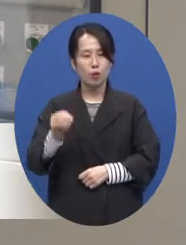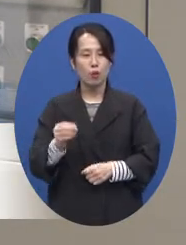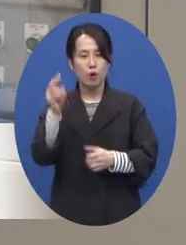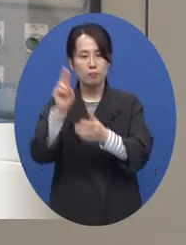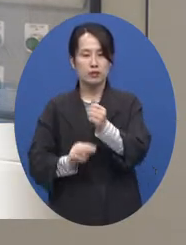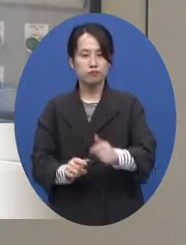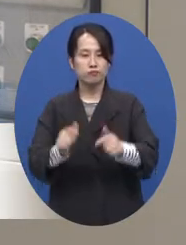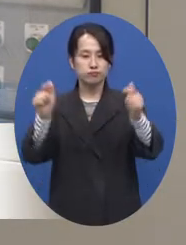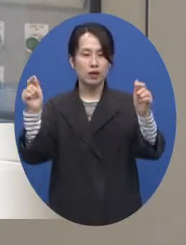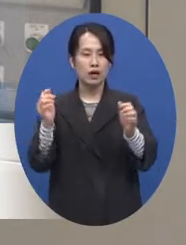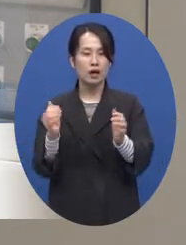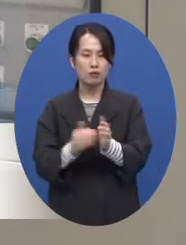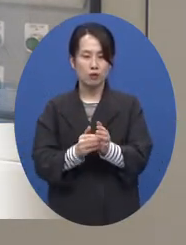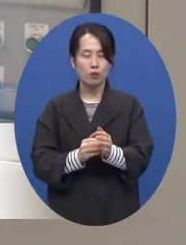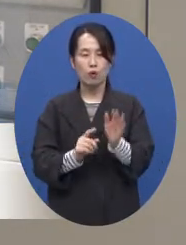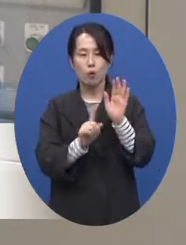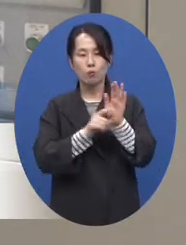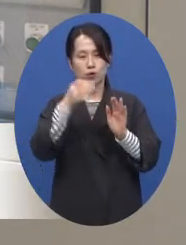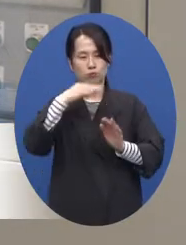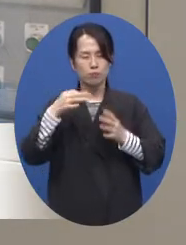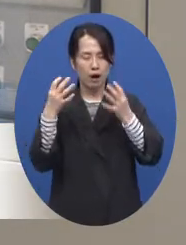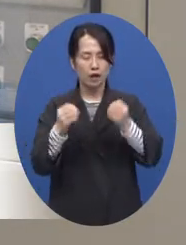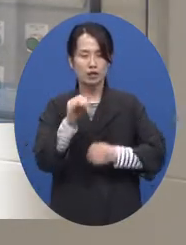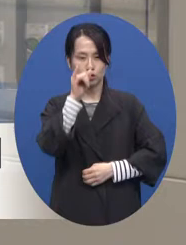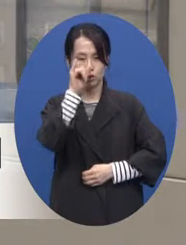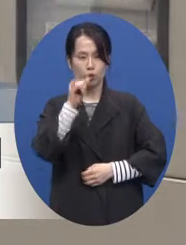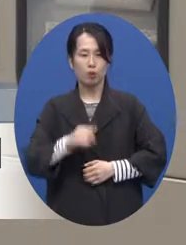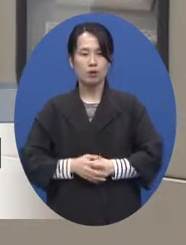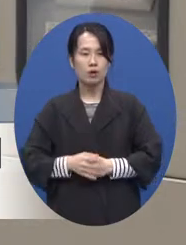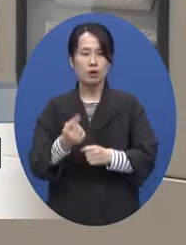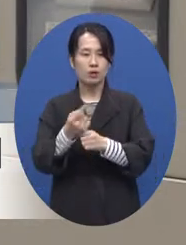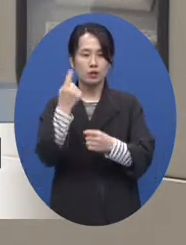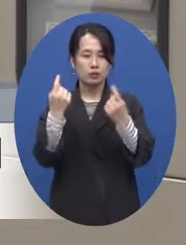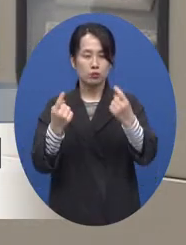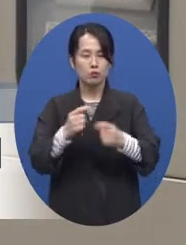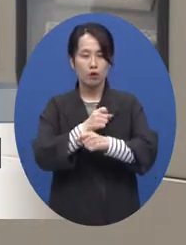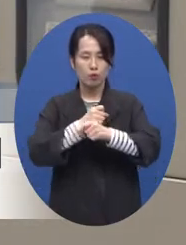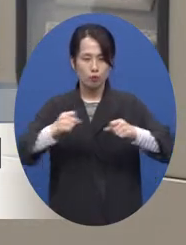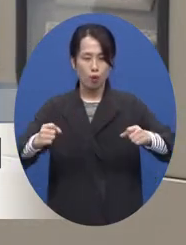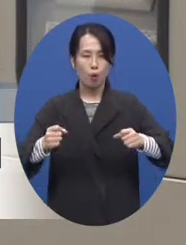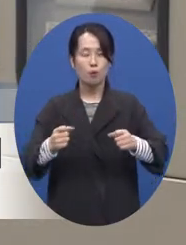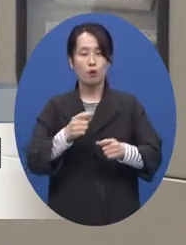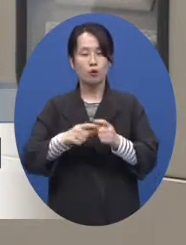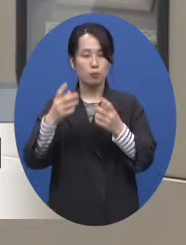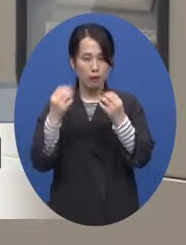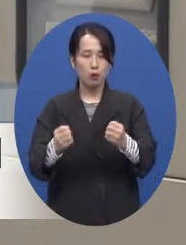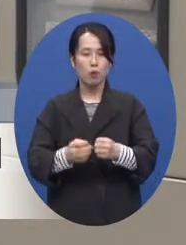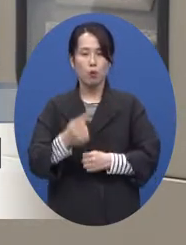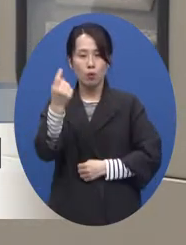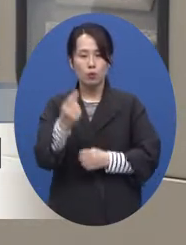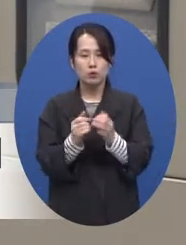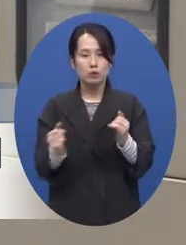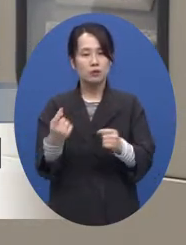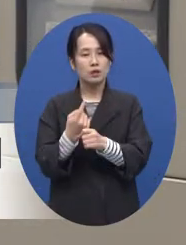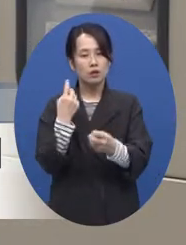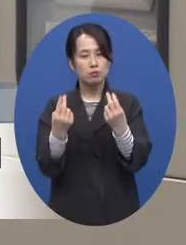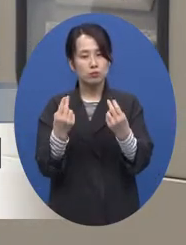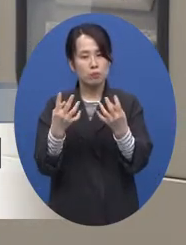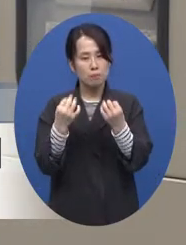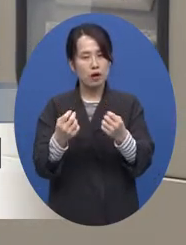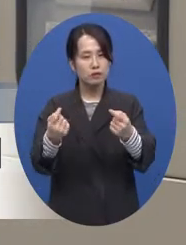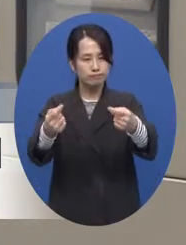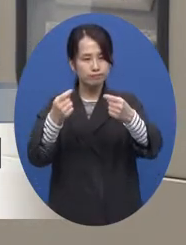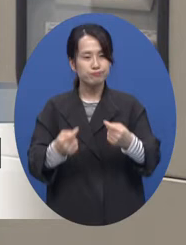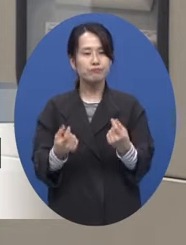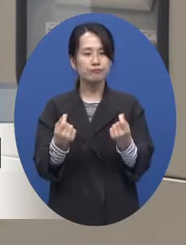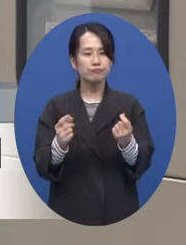매출 신장도 됐고요. 홍보 효과는 많이 있었습니다. 그리고 작년부터 규모도 더 많아졌고, 오시는 분들도 좀 작년에